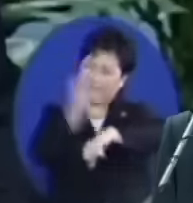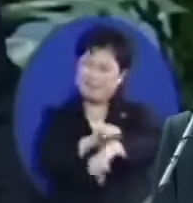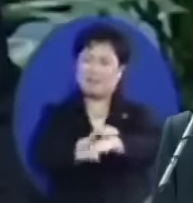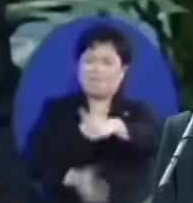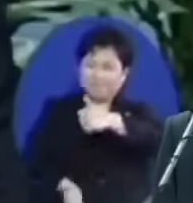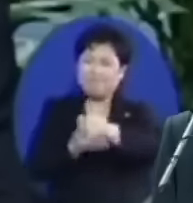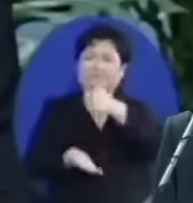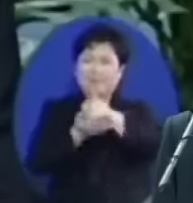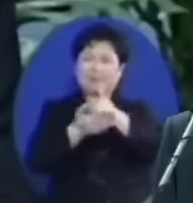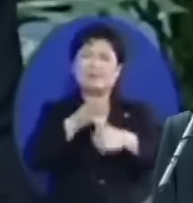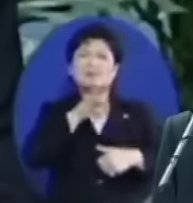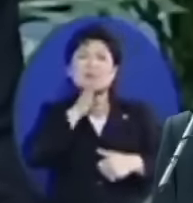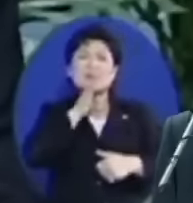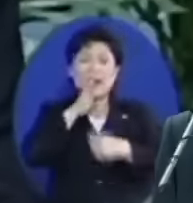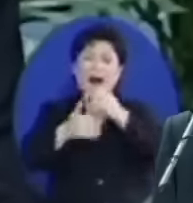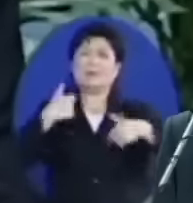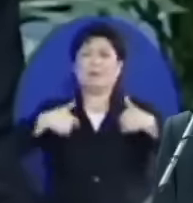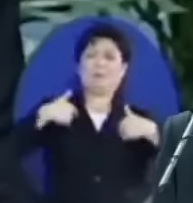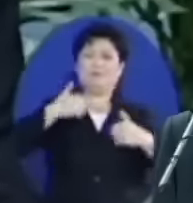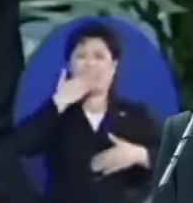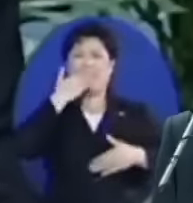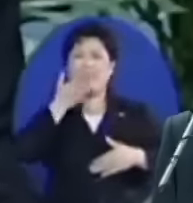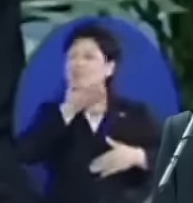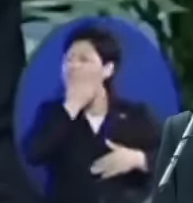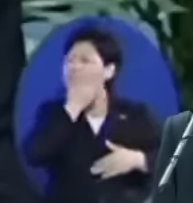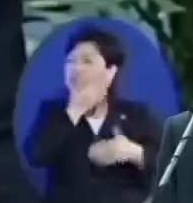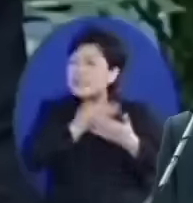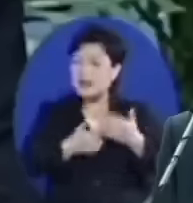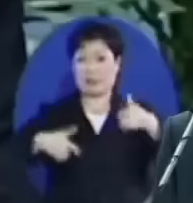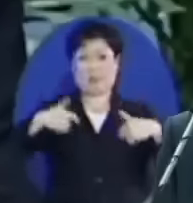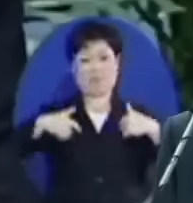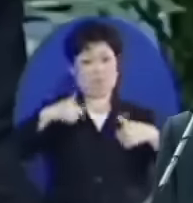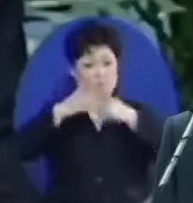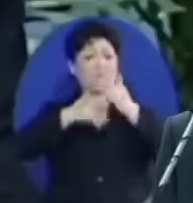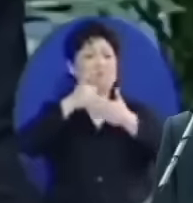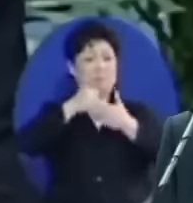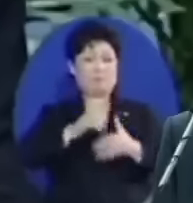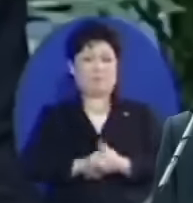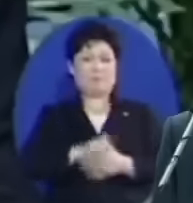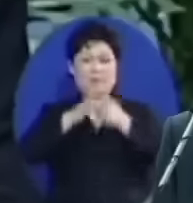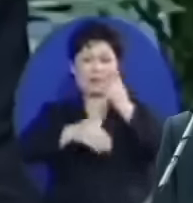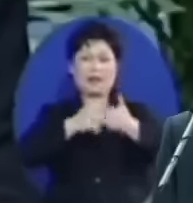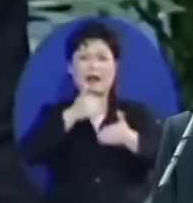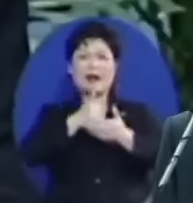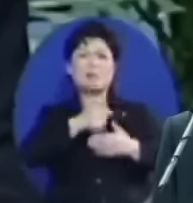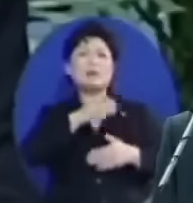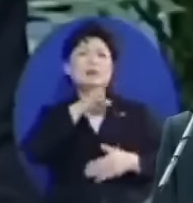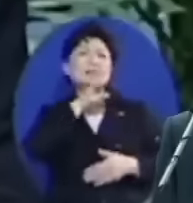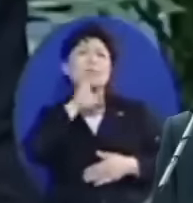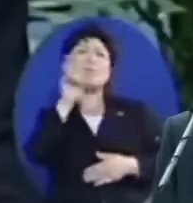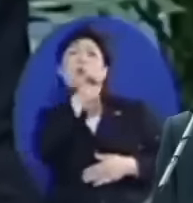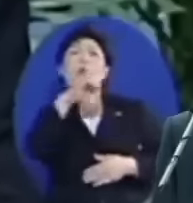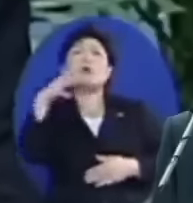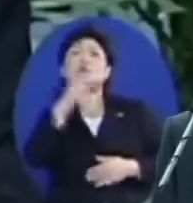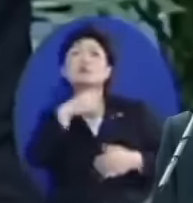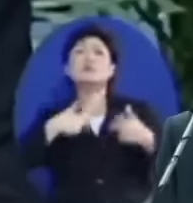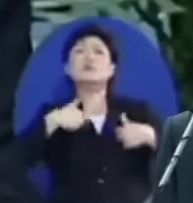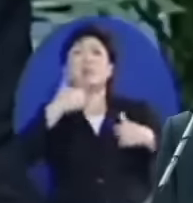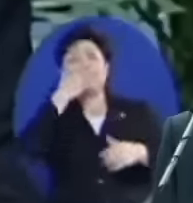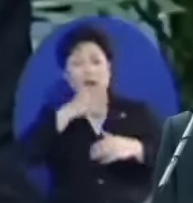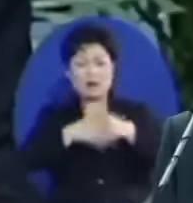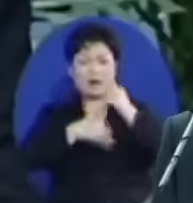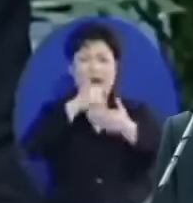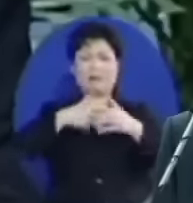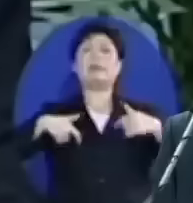잘했다, 정말 나를 기쁘게 했다, 참 귀하다, 기뻐하시는 것입니다. 하나님을 무엇으로 기쁘게 하시겠습니까? 이렇게 해서